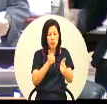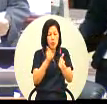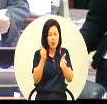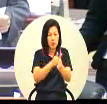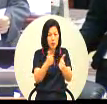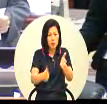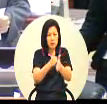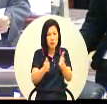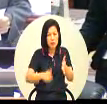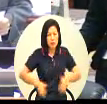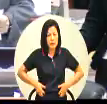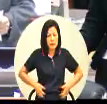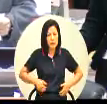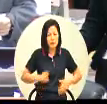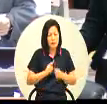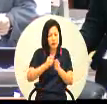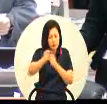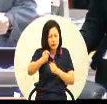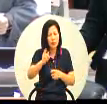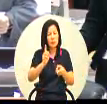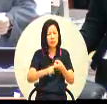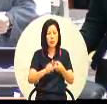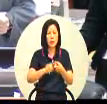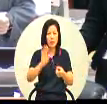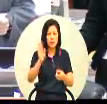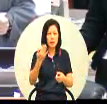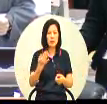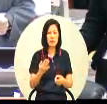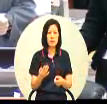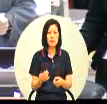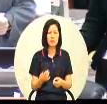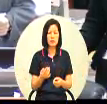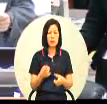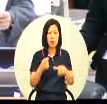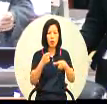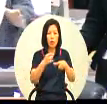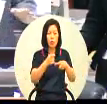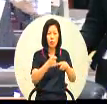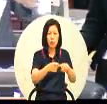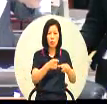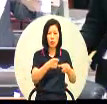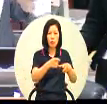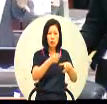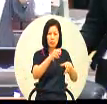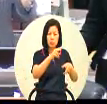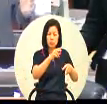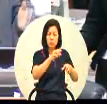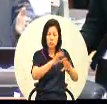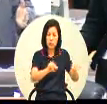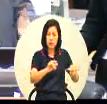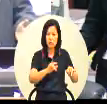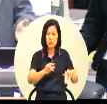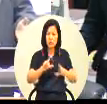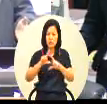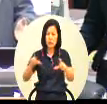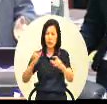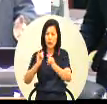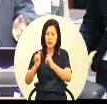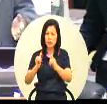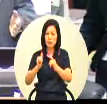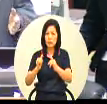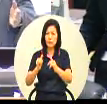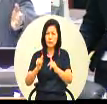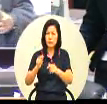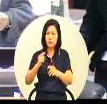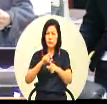我感觉安尼是伤远。啊，到底咱遐有工地无？啊，是讲规个迄个大厦迄间寺庙， 大爵